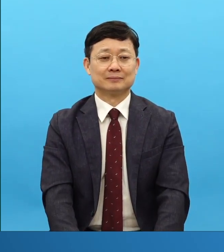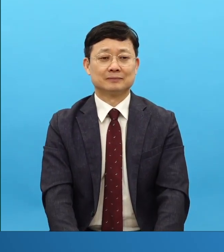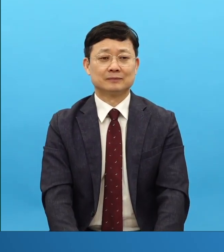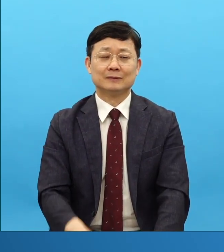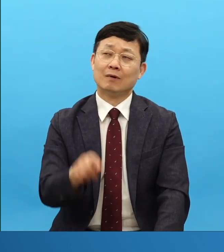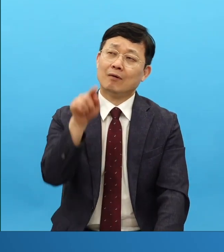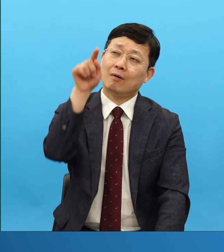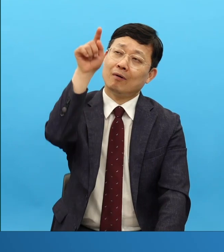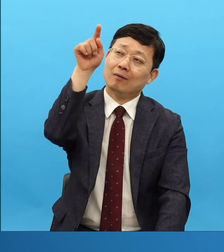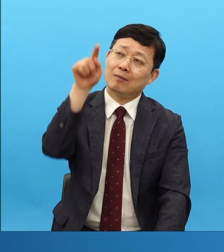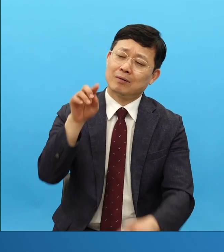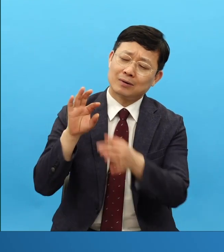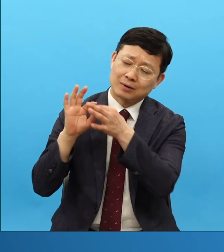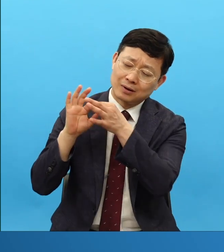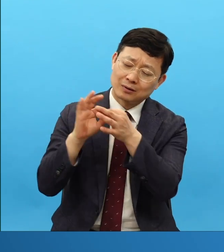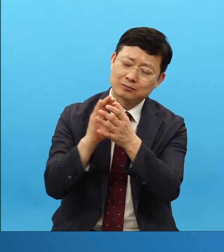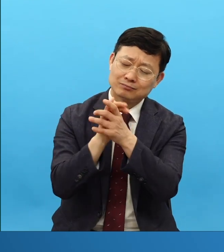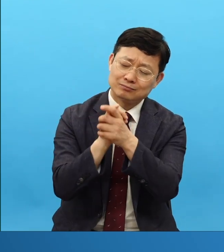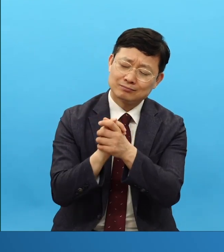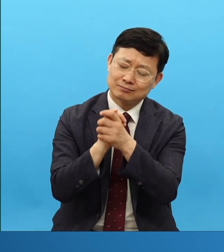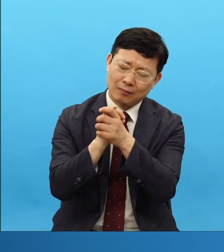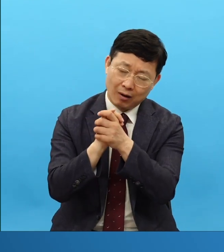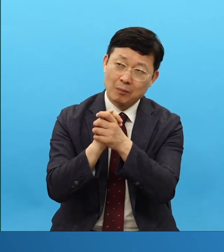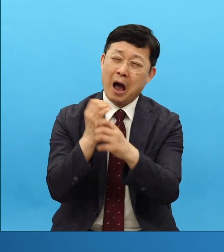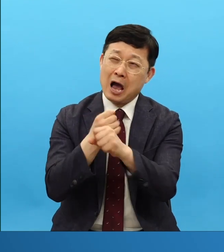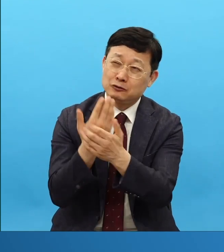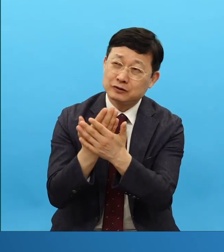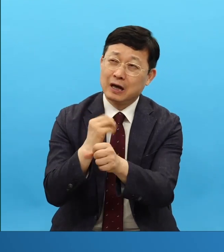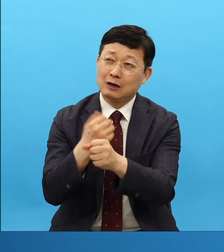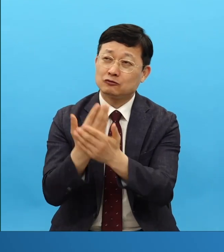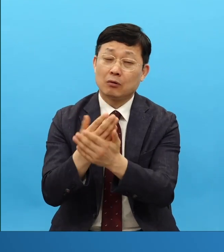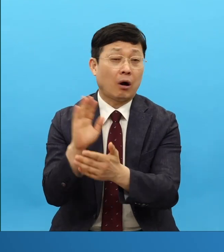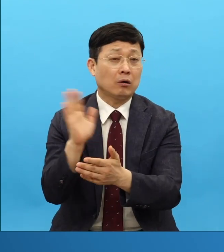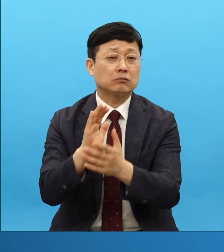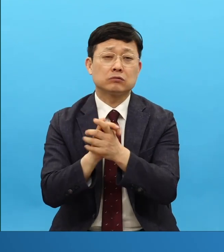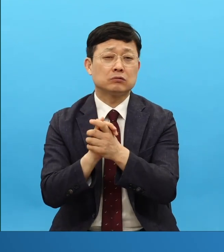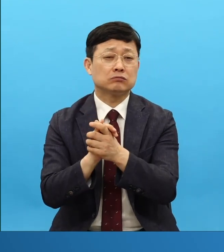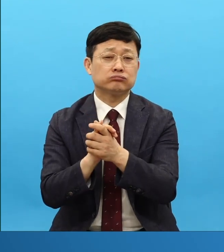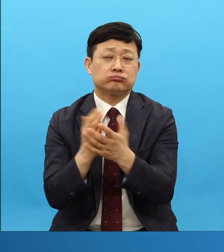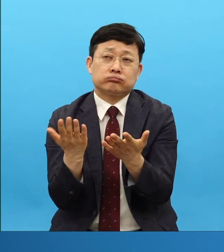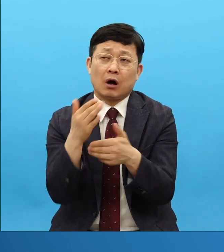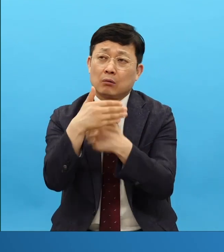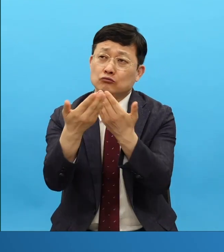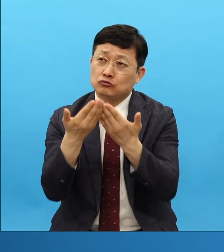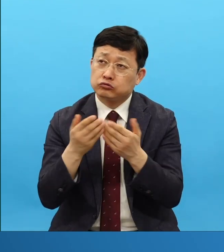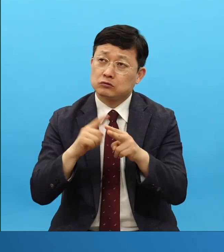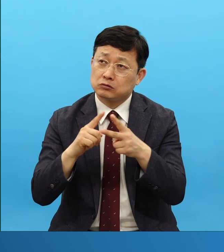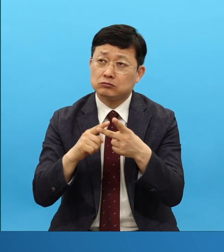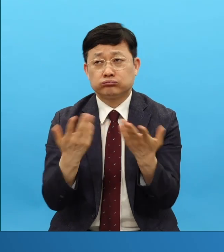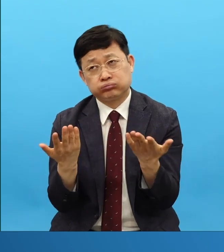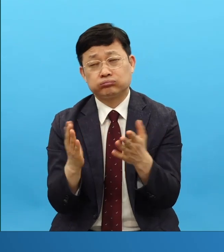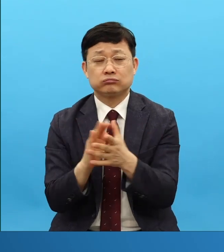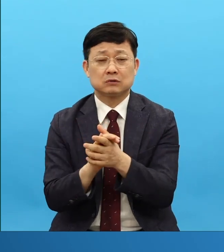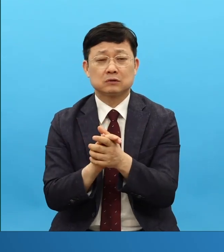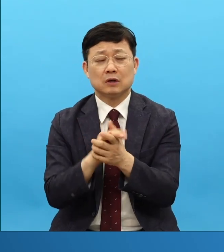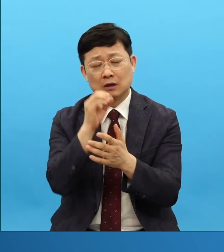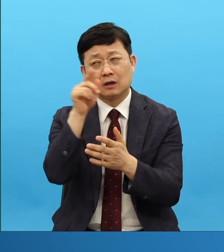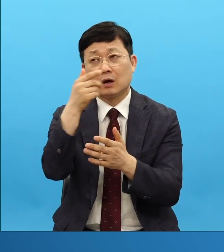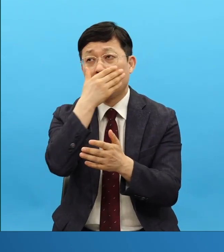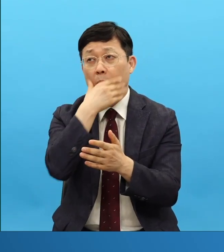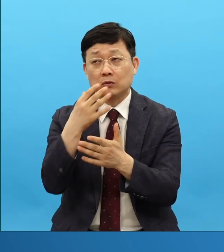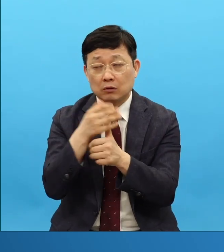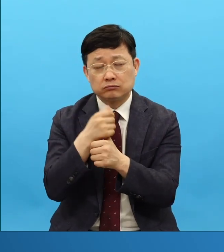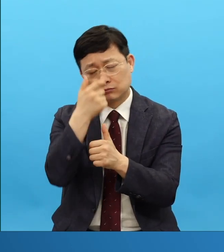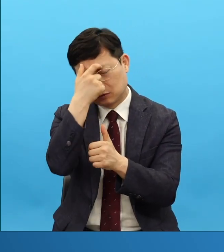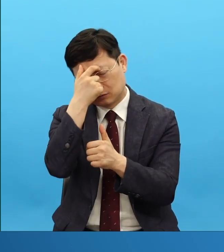있는데 I was just enjoying this. 저걸 꼭 주세요. 맞아. 그런 기도는 저는 안 합니다. 안 주면 많은 거지. 내가 왜 그걸 달라 합니까? 이거 누리고 있는 거예요. I don't